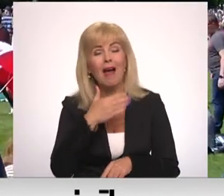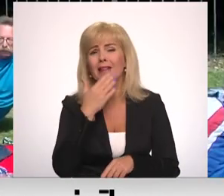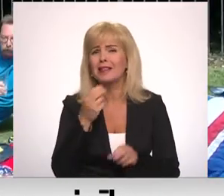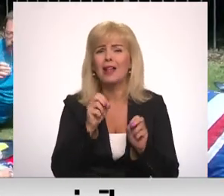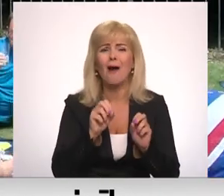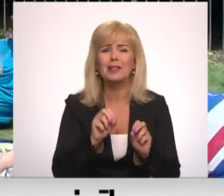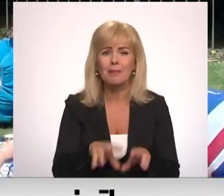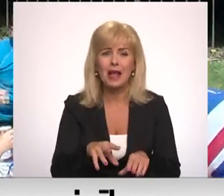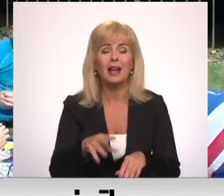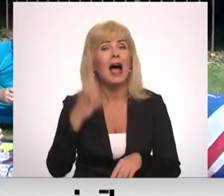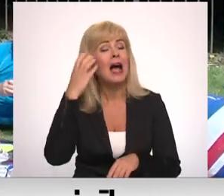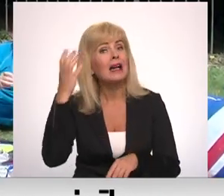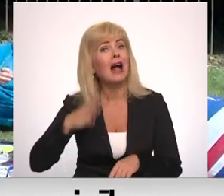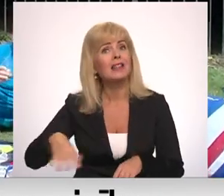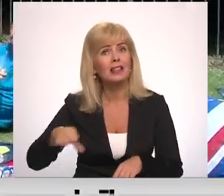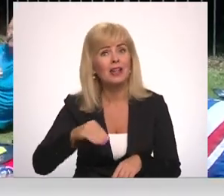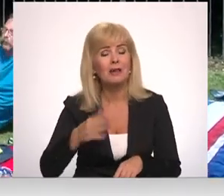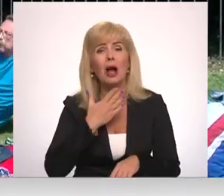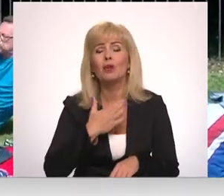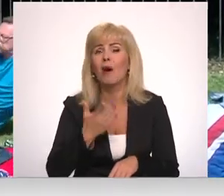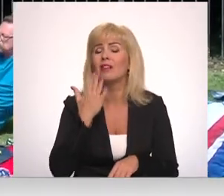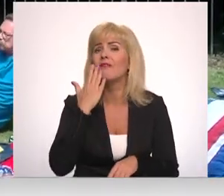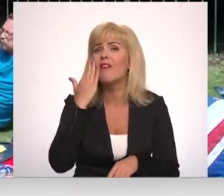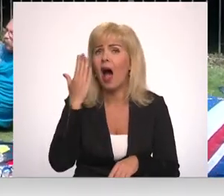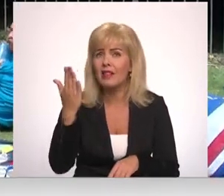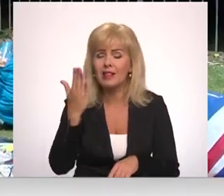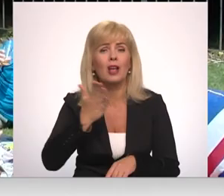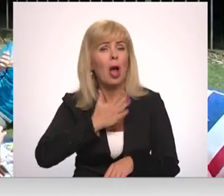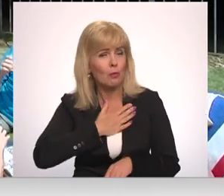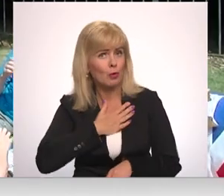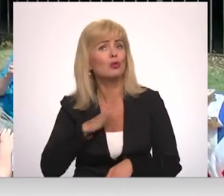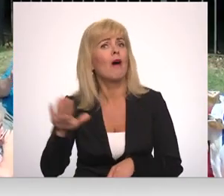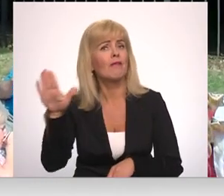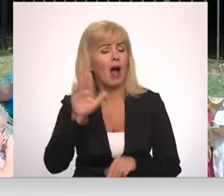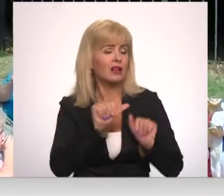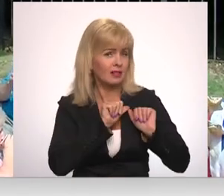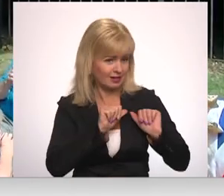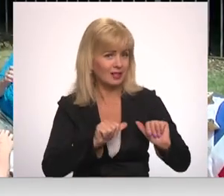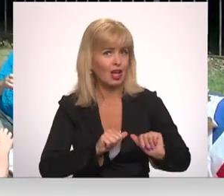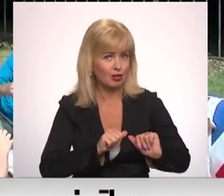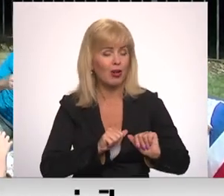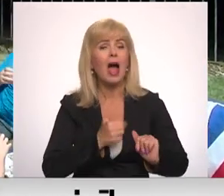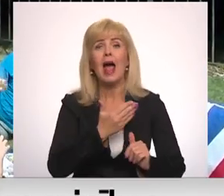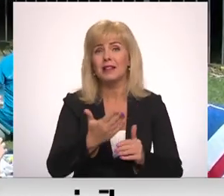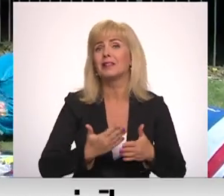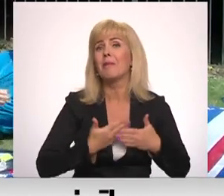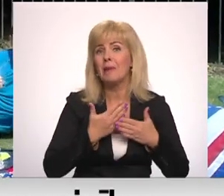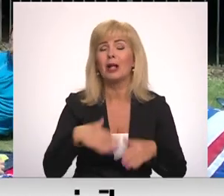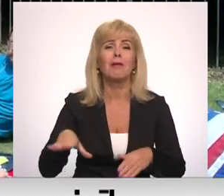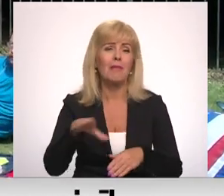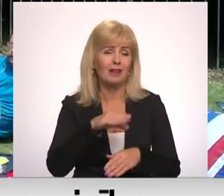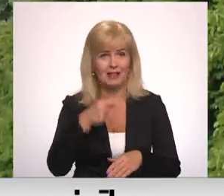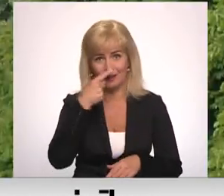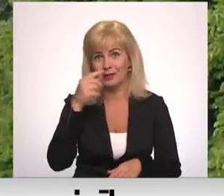speciāli. Karaliskā ģimene ir fantastiska. Viņa ir mūsu valsts sirds. Es viņus mīlu par visiem